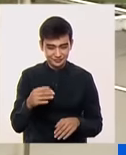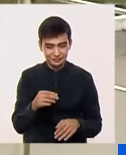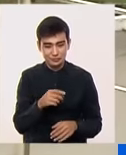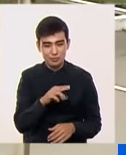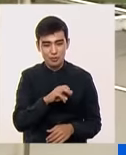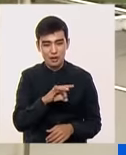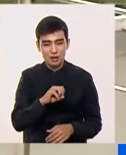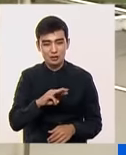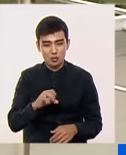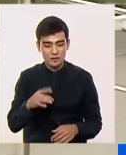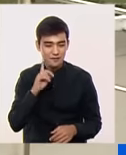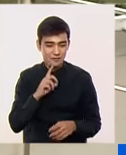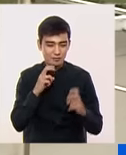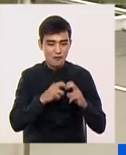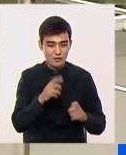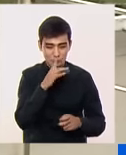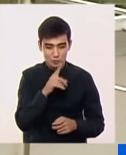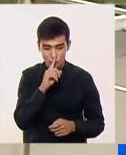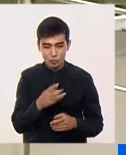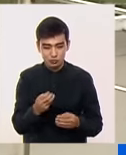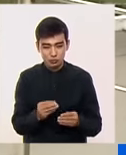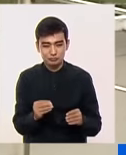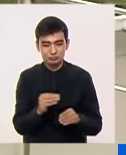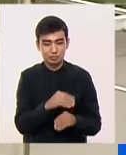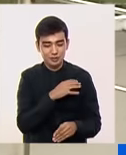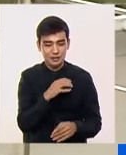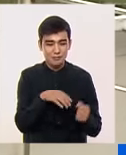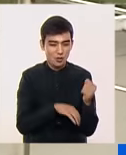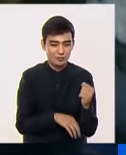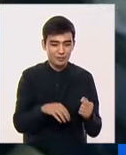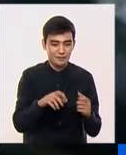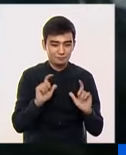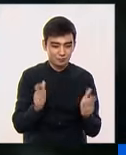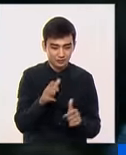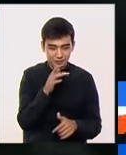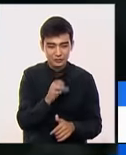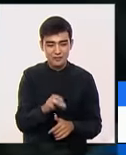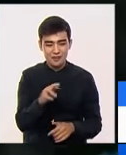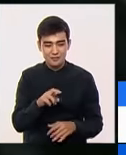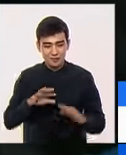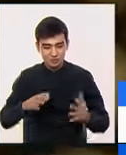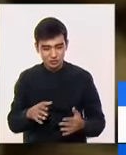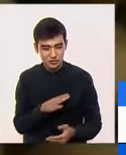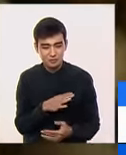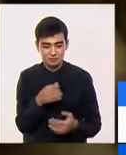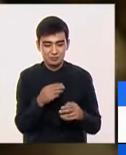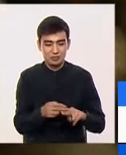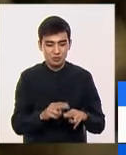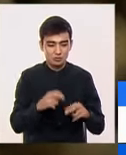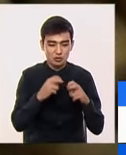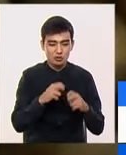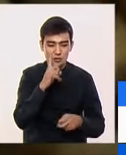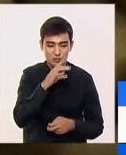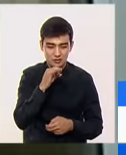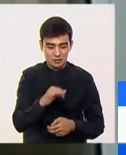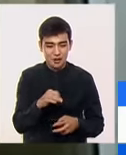даст время бизнесу на восстановление после пандемии и январских событий и за период моратория планирует подготовить так называемое